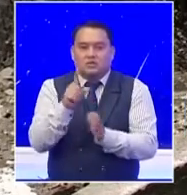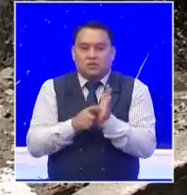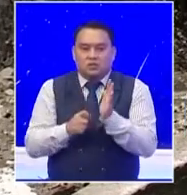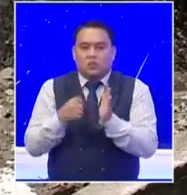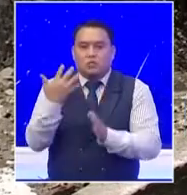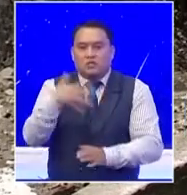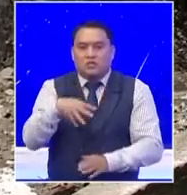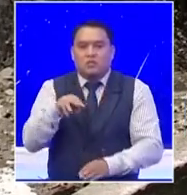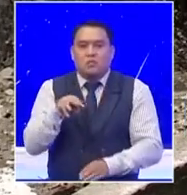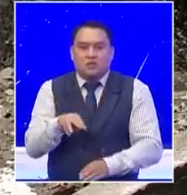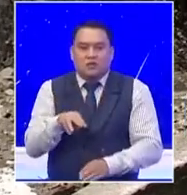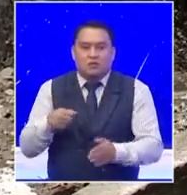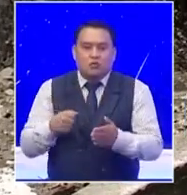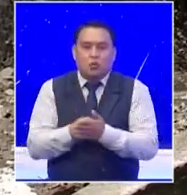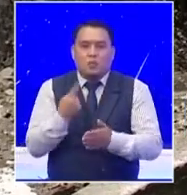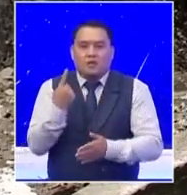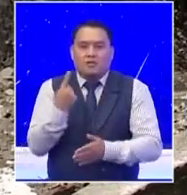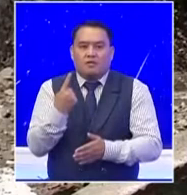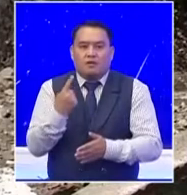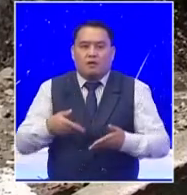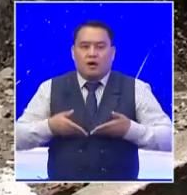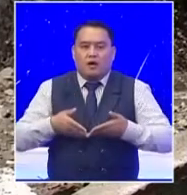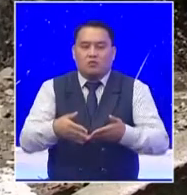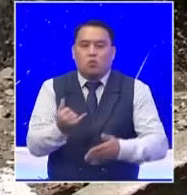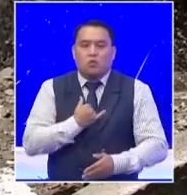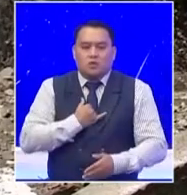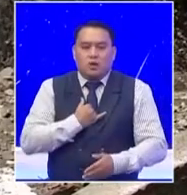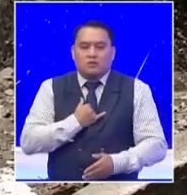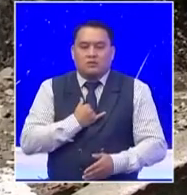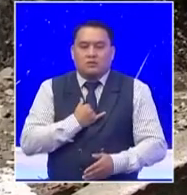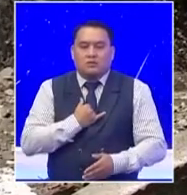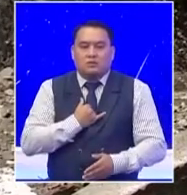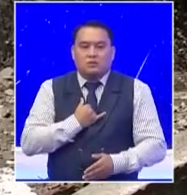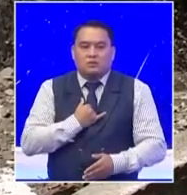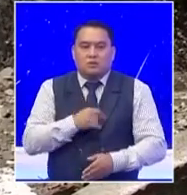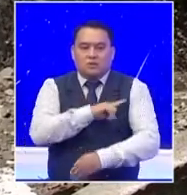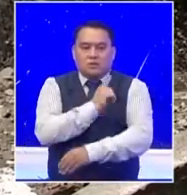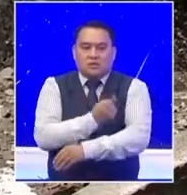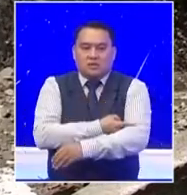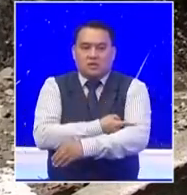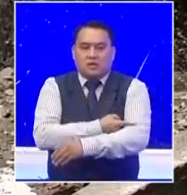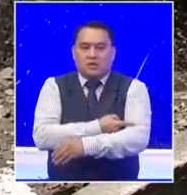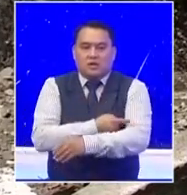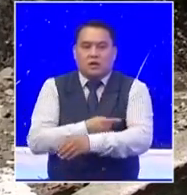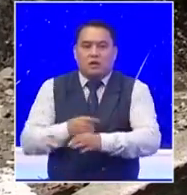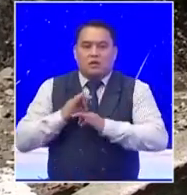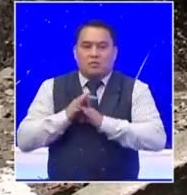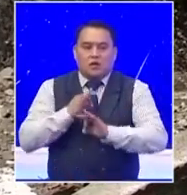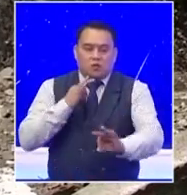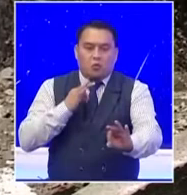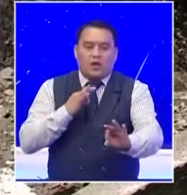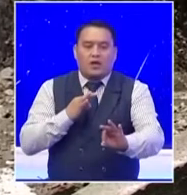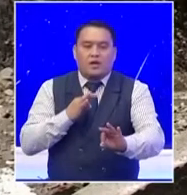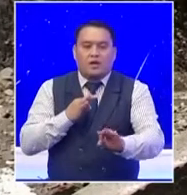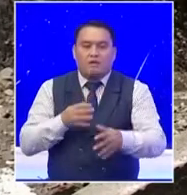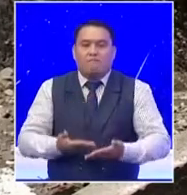до первого колодца. Там у нас гасительная, так как сильный поток по трубе. После гасительного уже подается